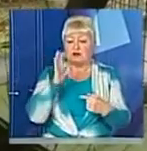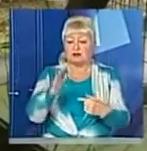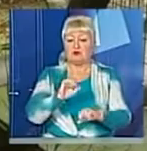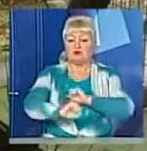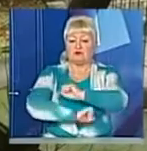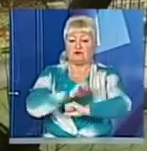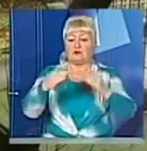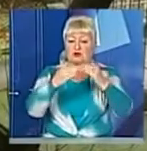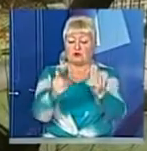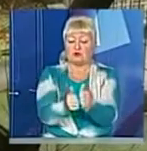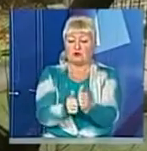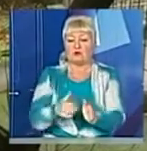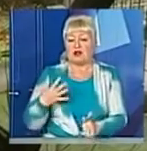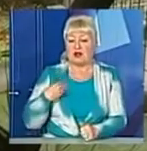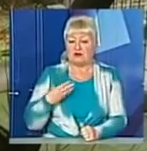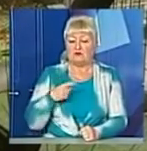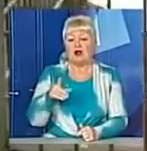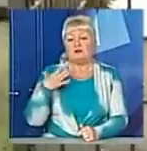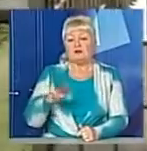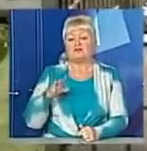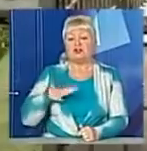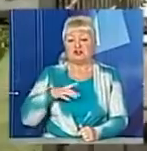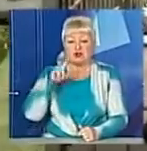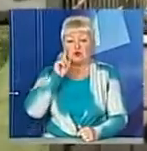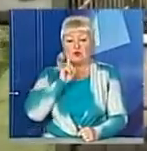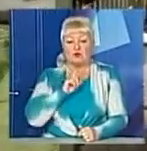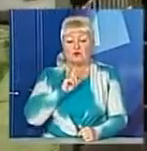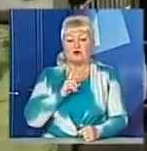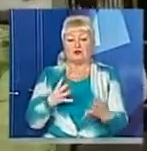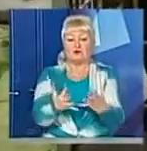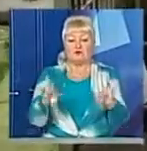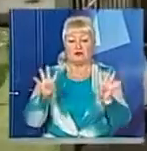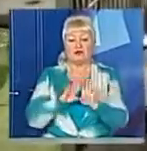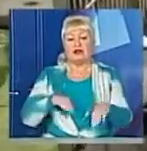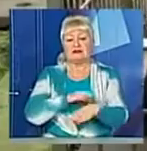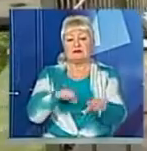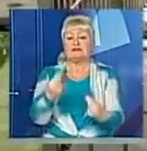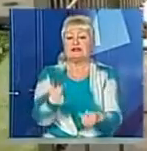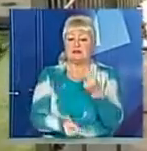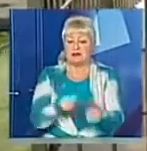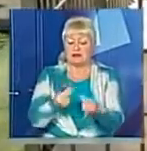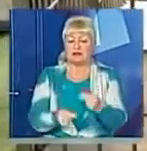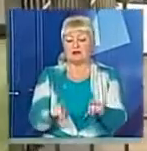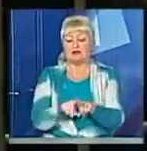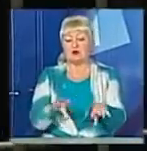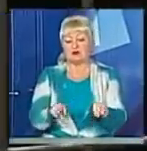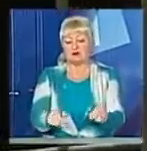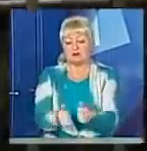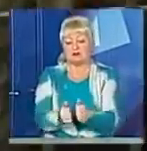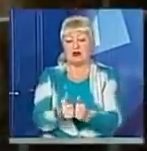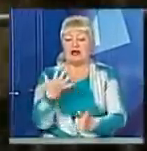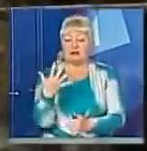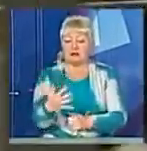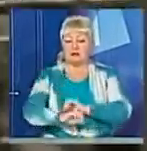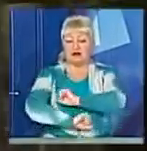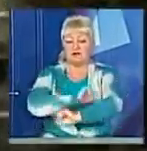притулку неподалік Львова. Тут на неї вже чекає комфортний вольєр із басейном та іграшками, а також сусідські. З 5 ведмедями.